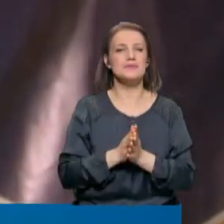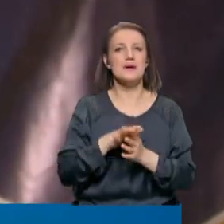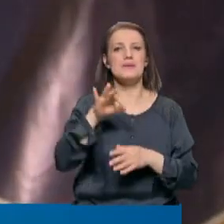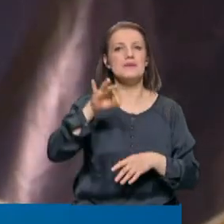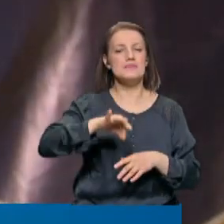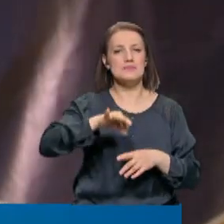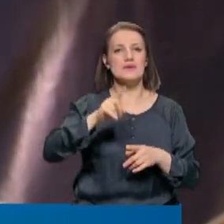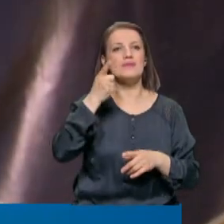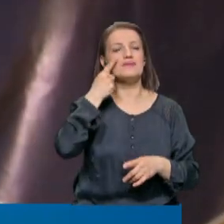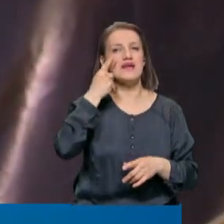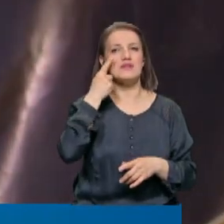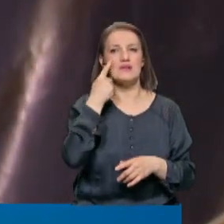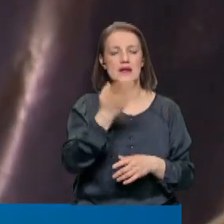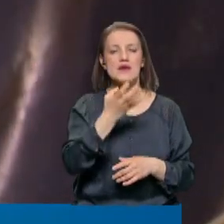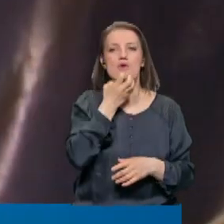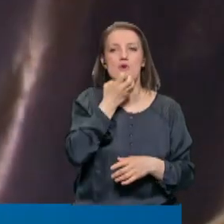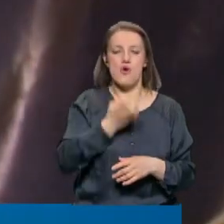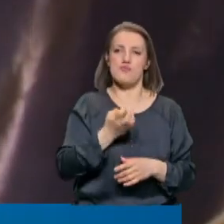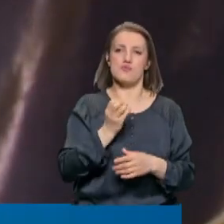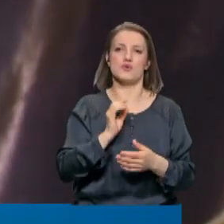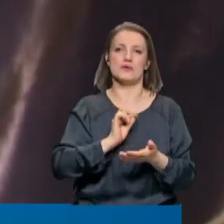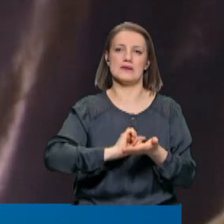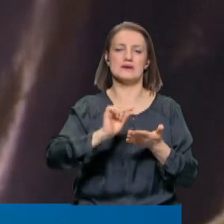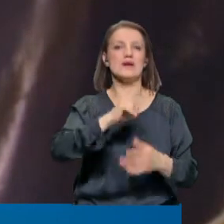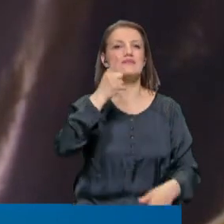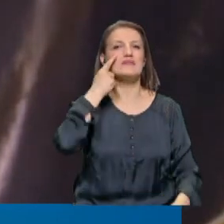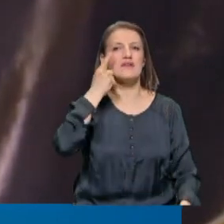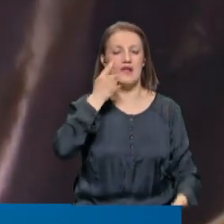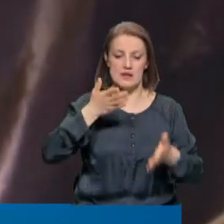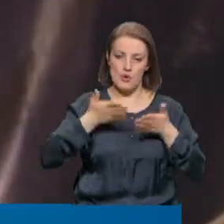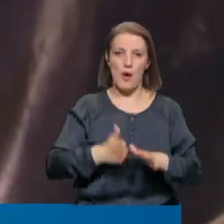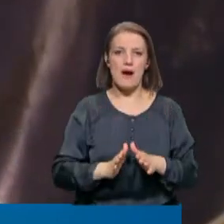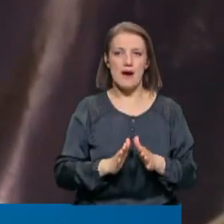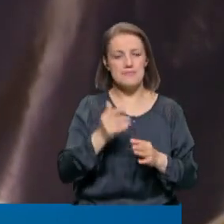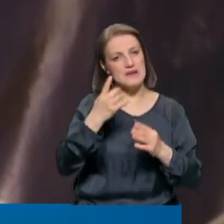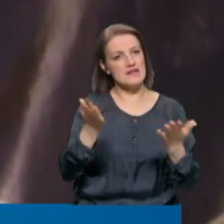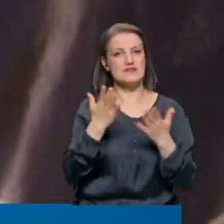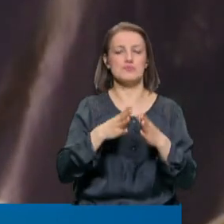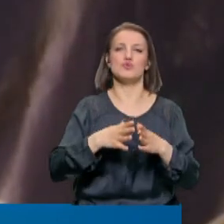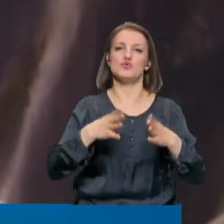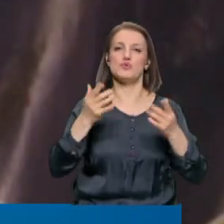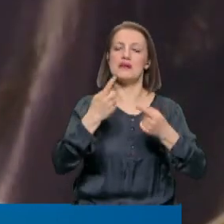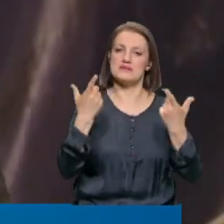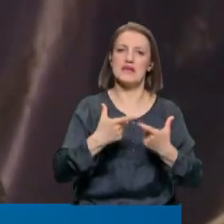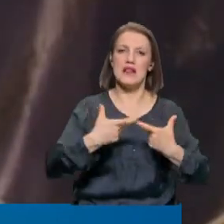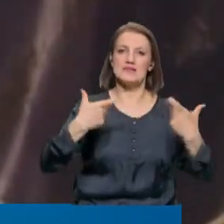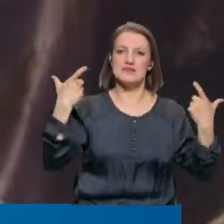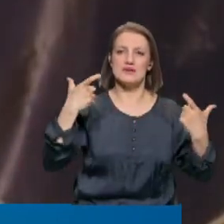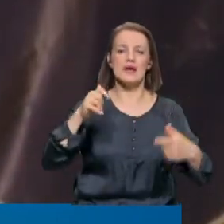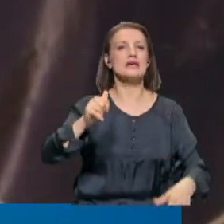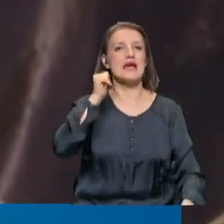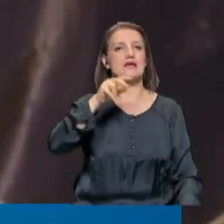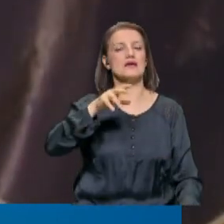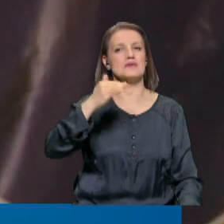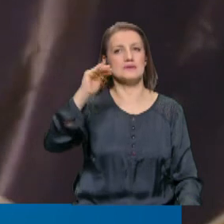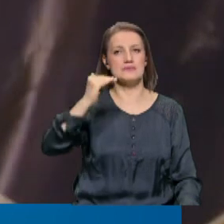mukaddemesinde devletlere bile ömür biçer. Devletler de doğar, biraz büyür, biraz gelişir, sonra gerileme